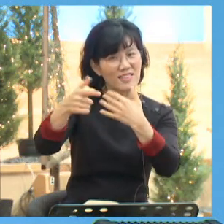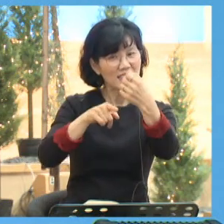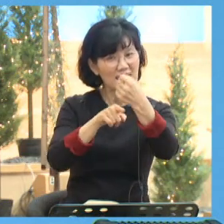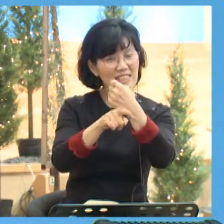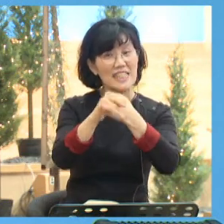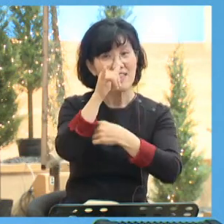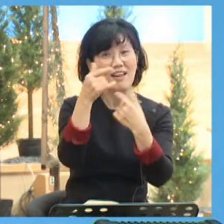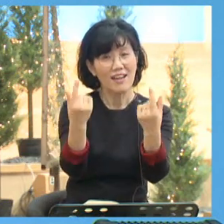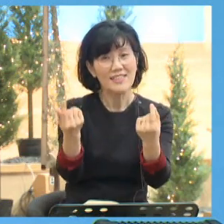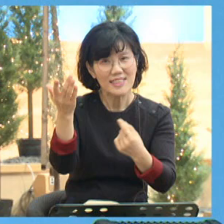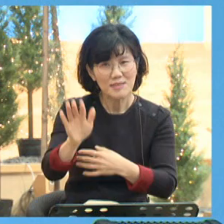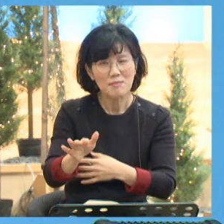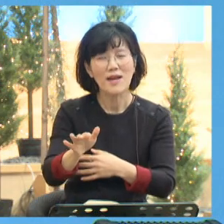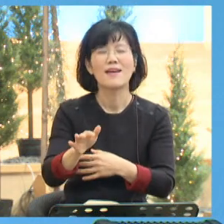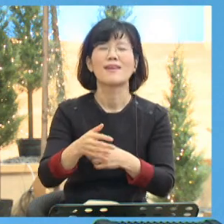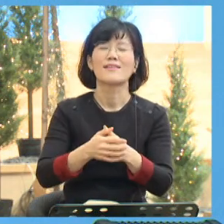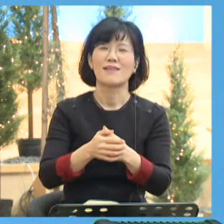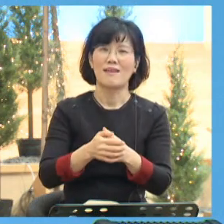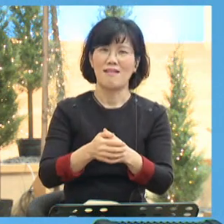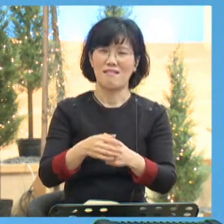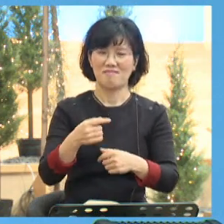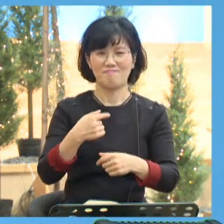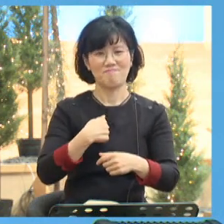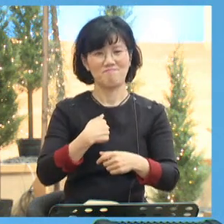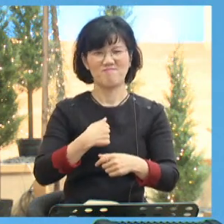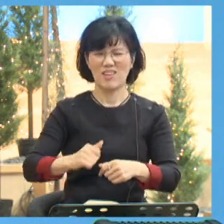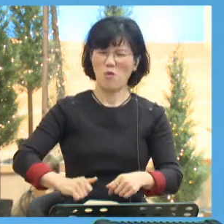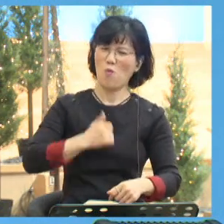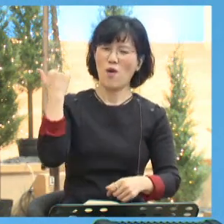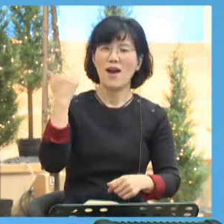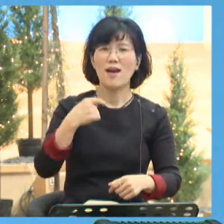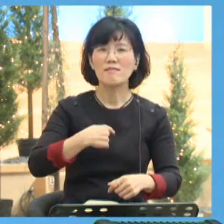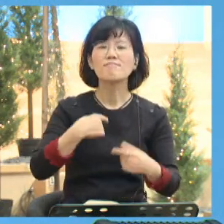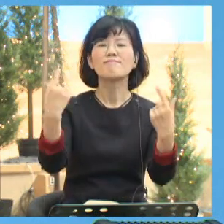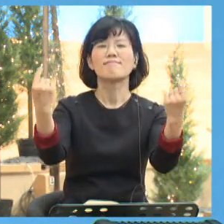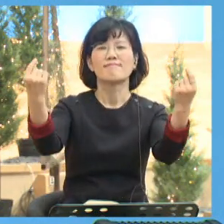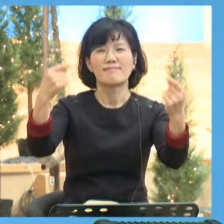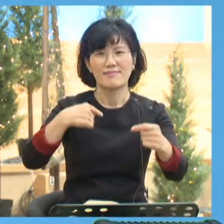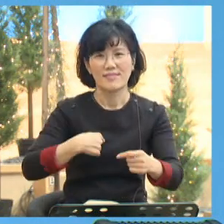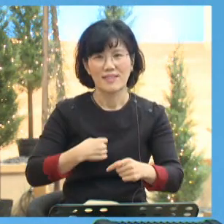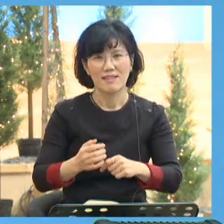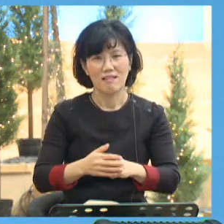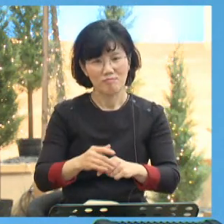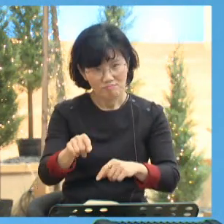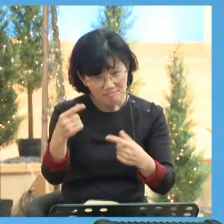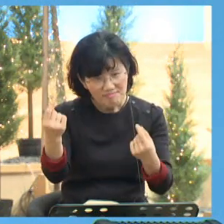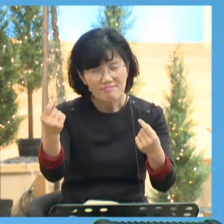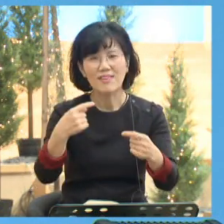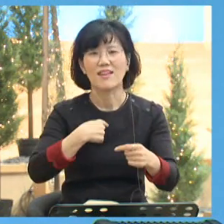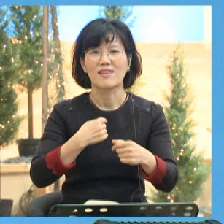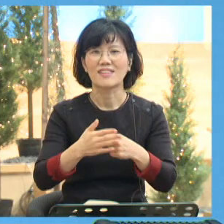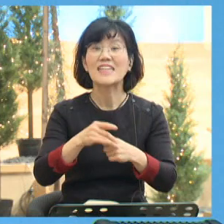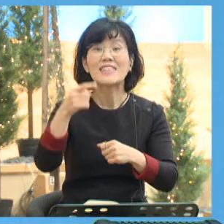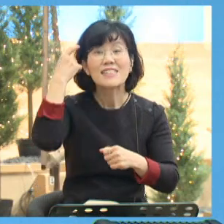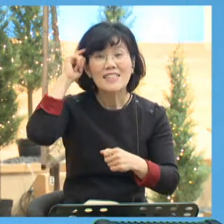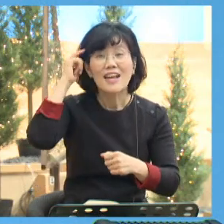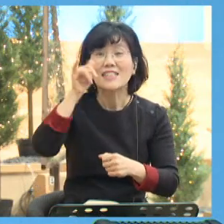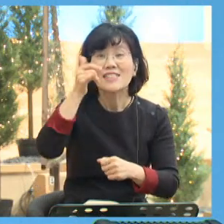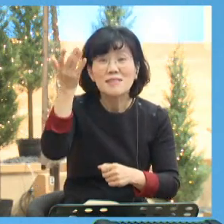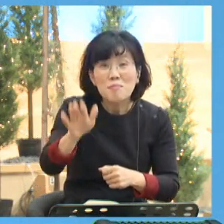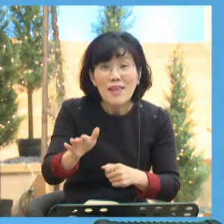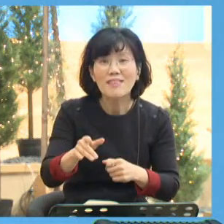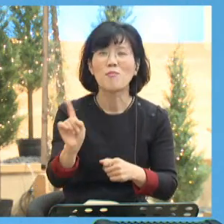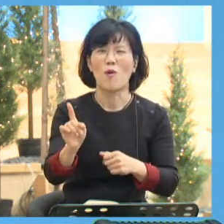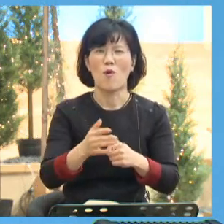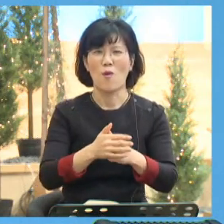같고 이런 생 애 들 수 있어야 내가 이렇게 마 아까 나는거 당연 하실 그럴 만도 하지 그런 생각이 있습니다 그런데